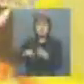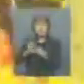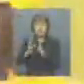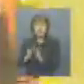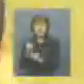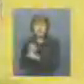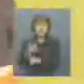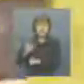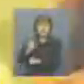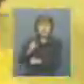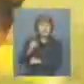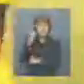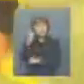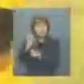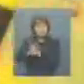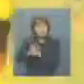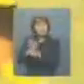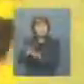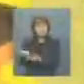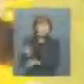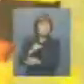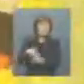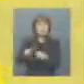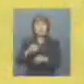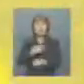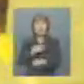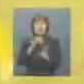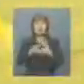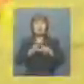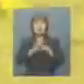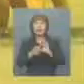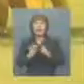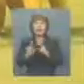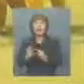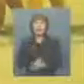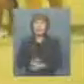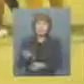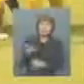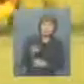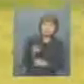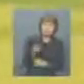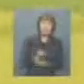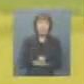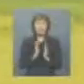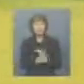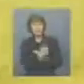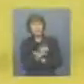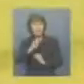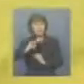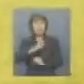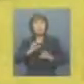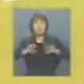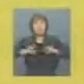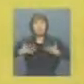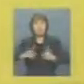ที่รู้สึกเห็นใจน้องๆคนอ้วนที่อยากจะลงเล่นกีฬาแต่ถ้าว่ามองไปทางไหนก็ไม่มีใครรับท้ายสุดผู้ฝึกสอนจึงนำมา